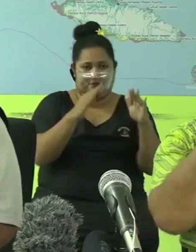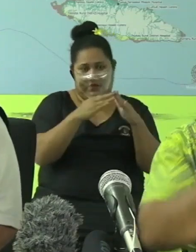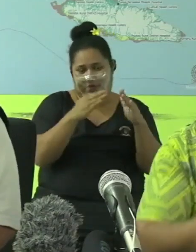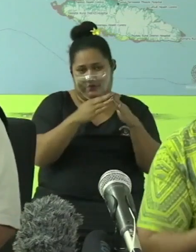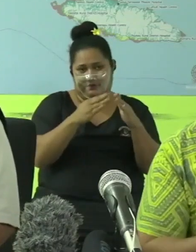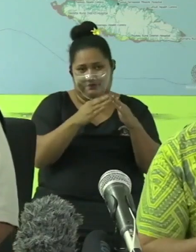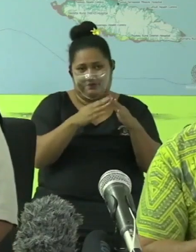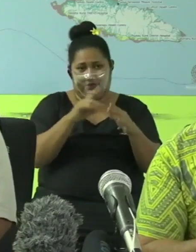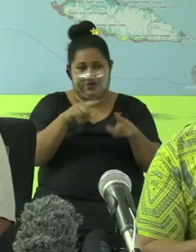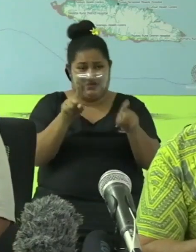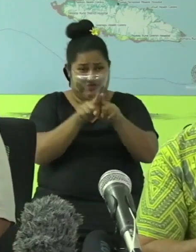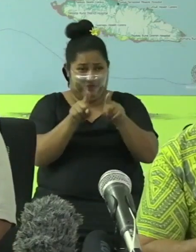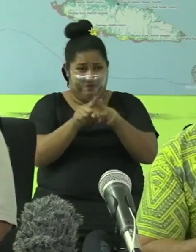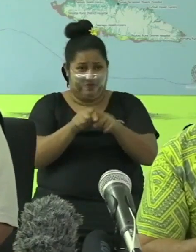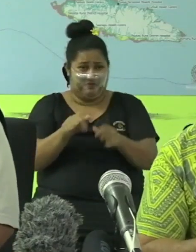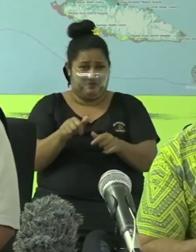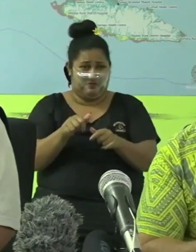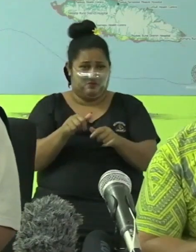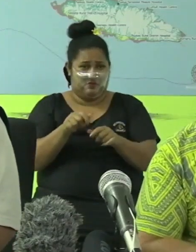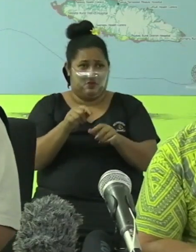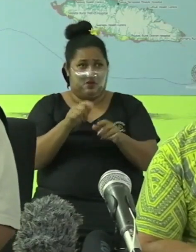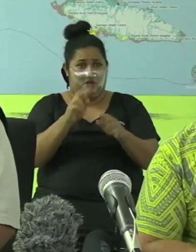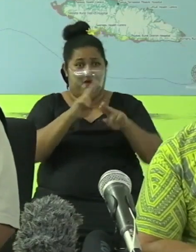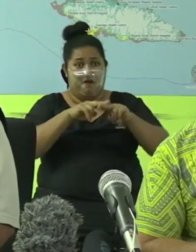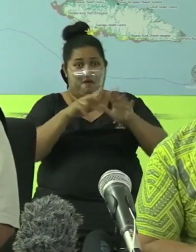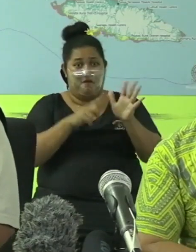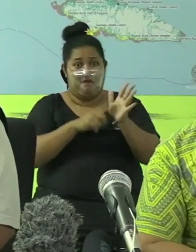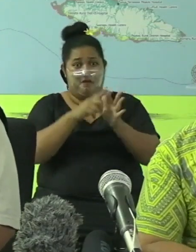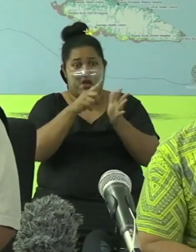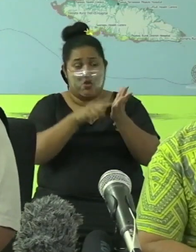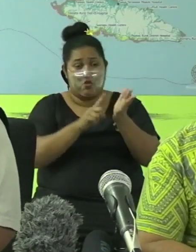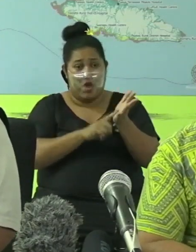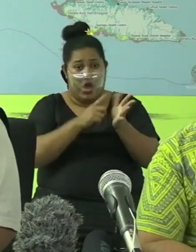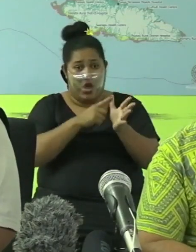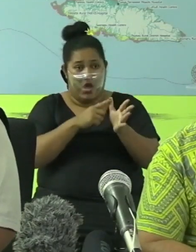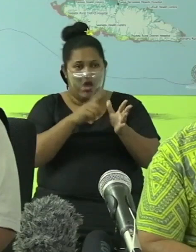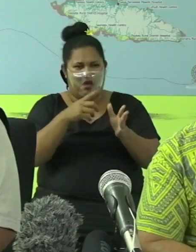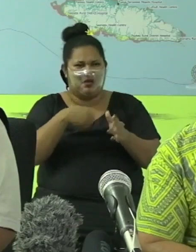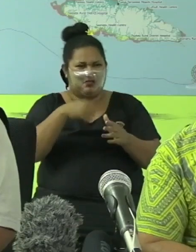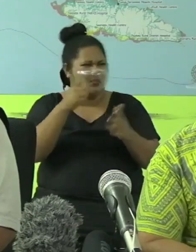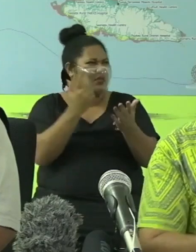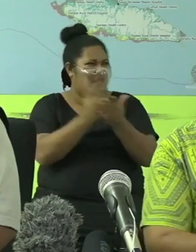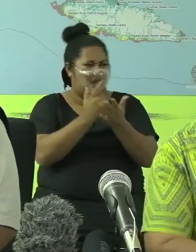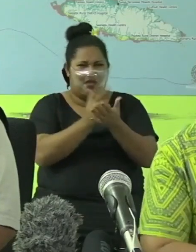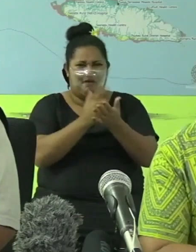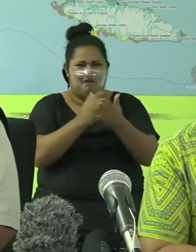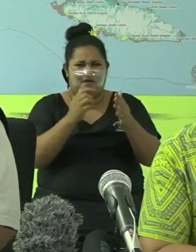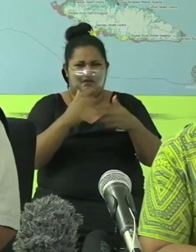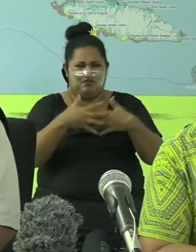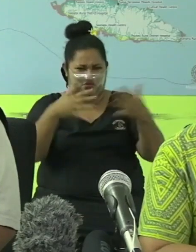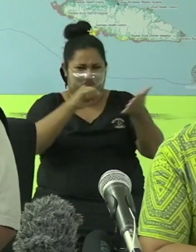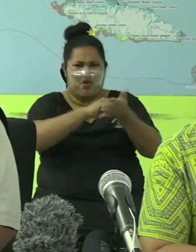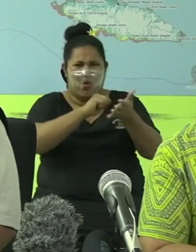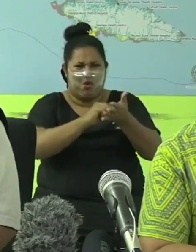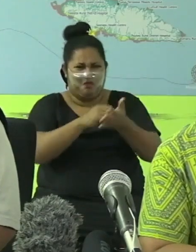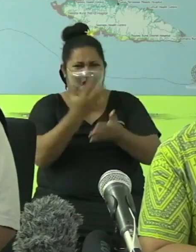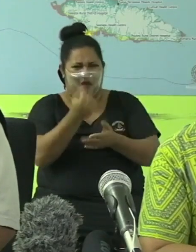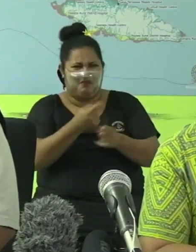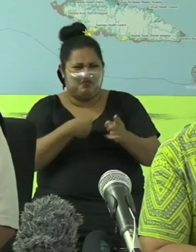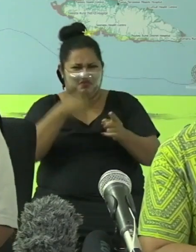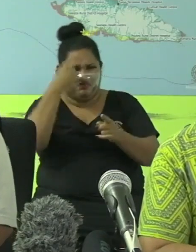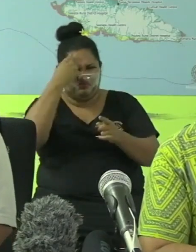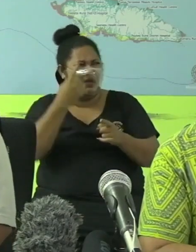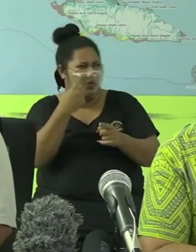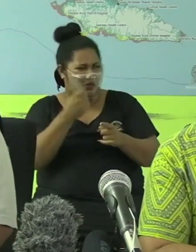atu o faleula ia o lenā o lo'o to'atele nisi o faleoloa te la popo'a o lo'o iai le manatu e maua